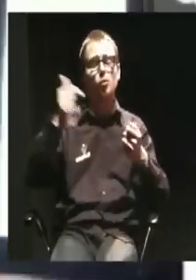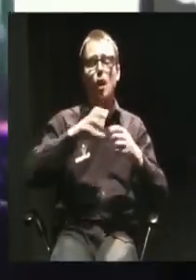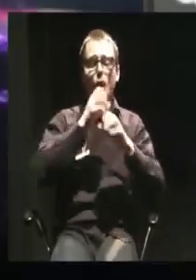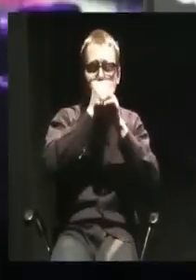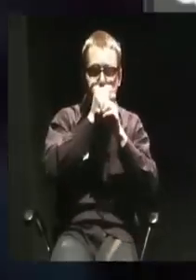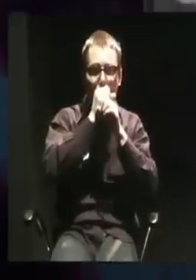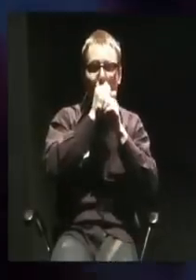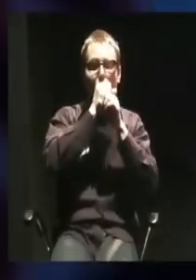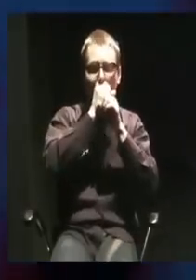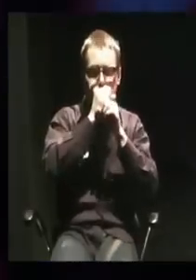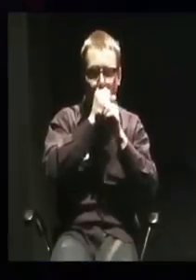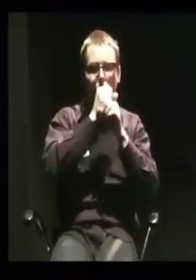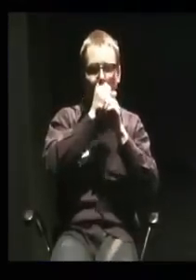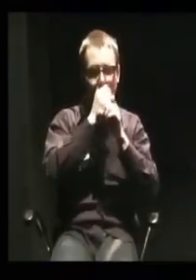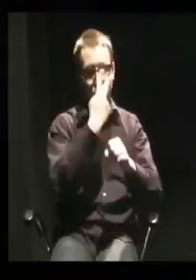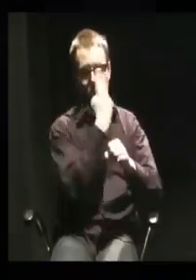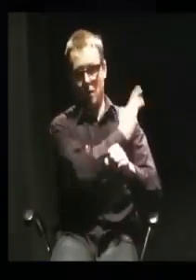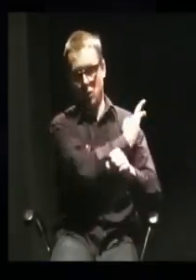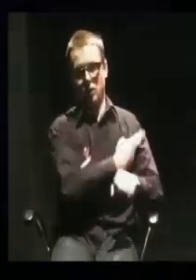Zresztą zobaczcie jeden z materiałów.